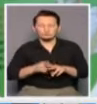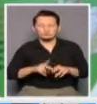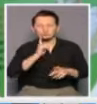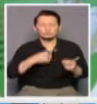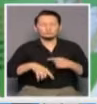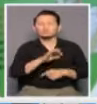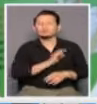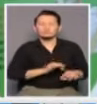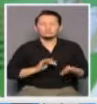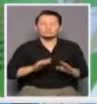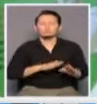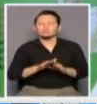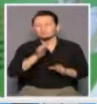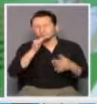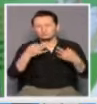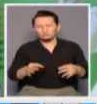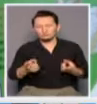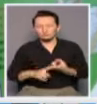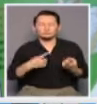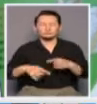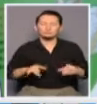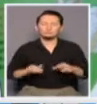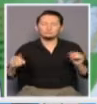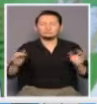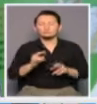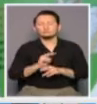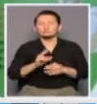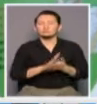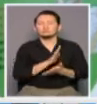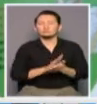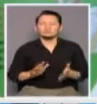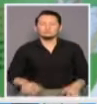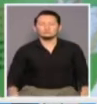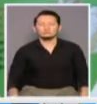молодежь с пользой проводила свободное время, мы и проводим это обучение бесплатно.